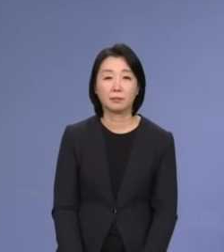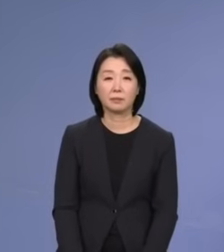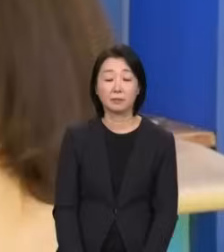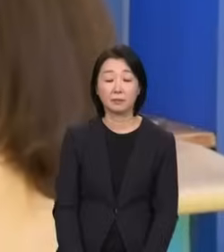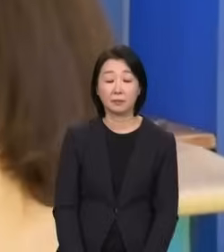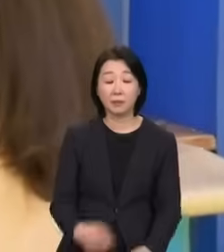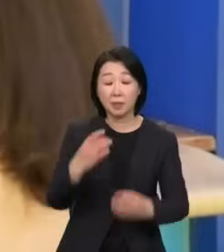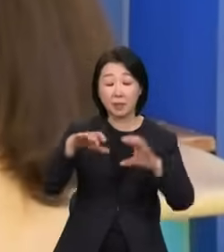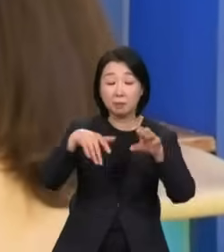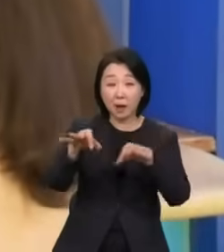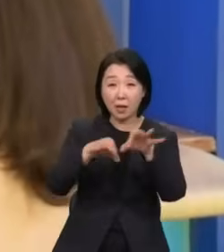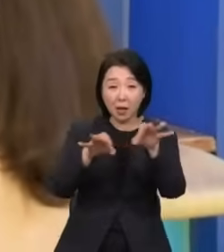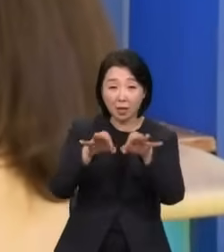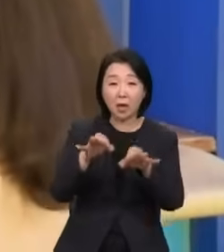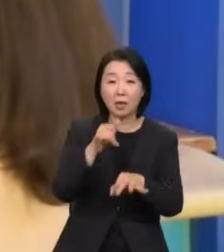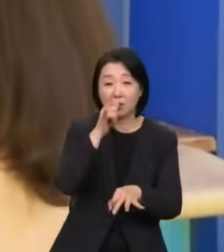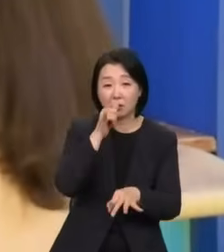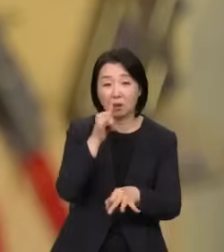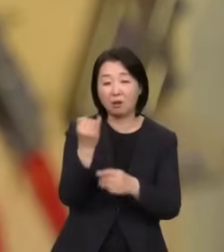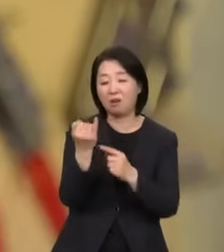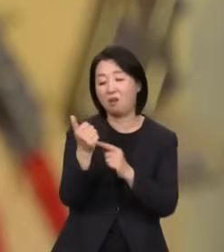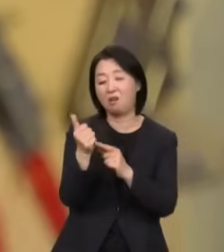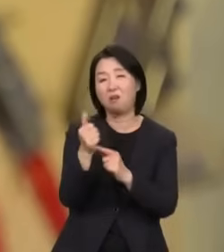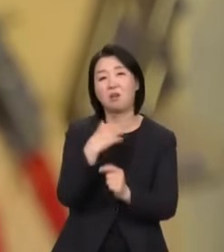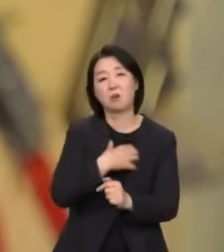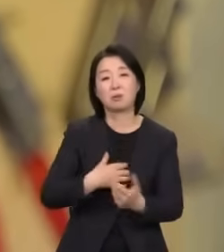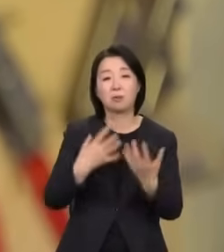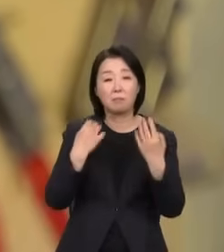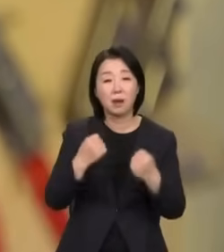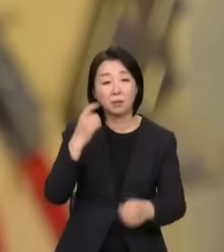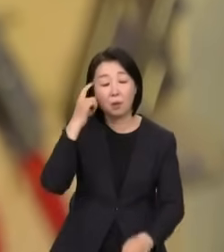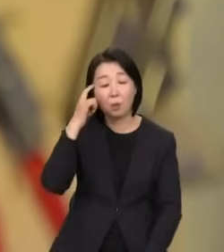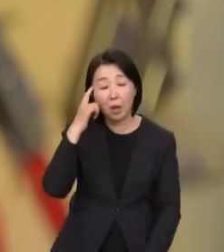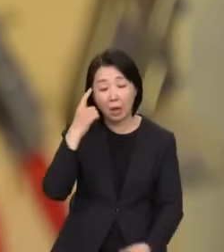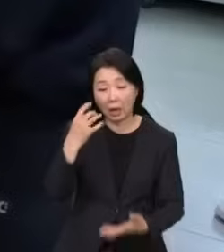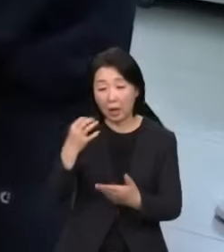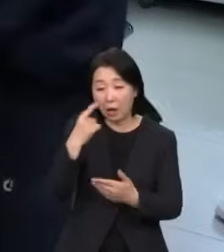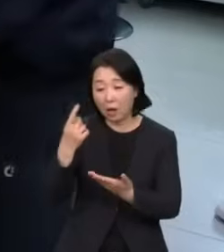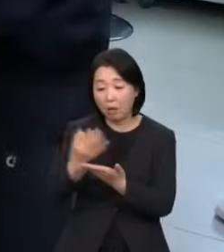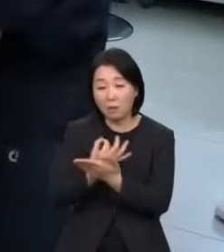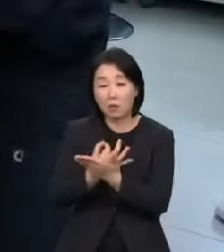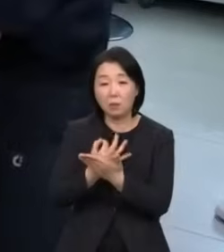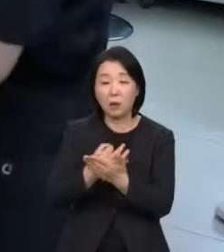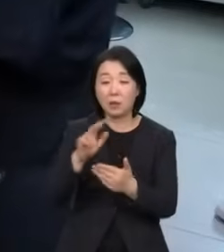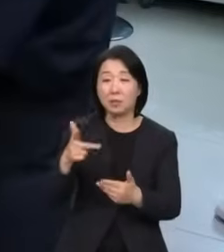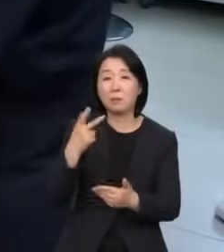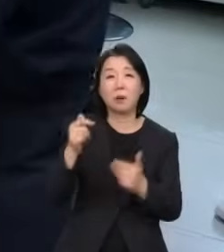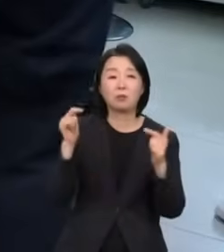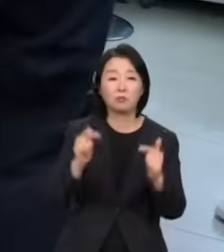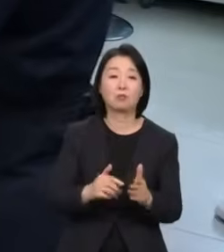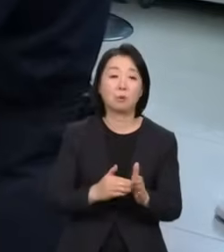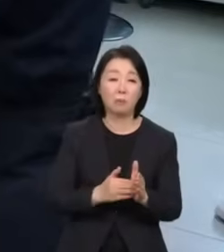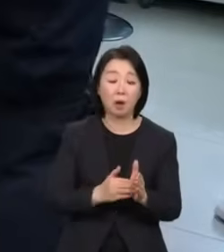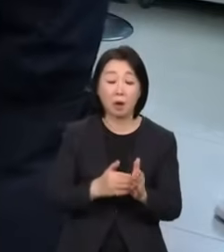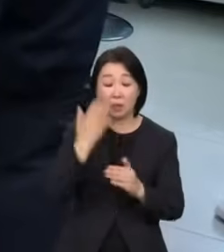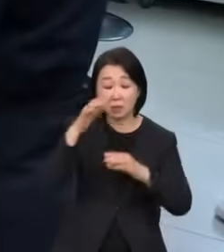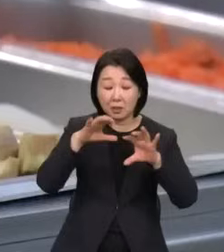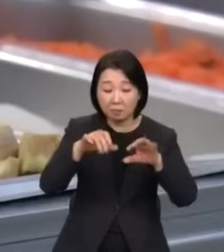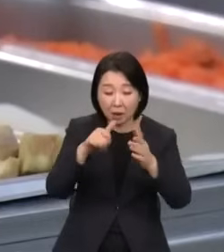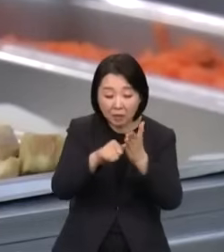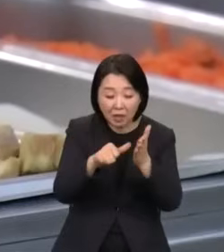김밥집을 운영하는 조영수 씨는 요즘 걱정이 많습니다. 월 매출이 지난해보다 700만 원 정도 줄었는데 김밥에